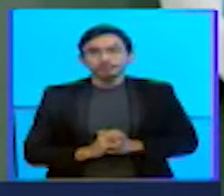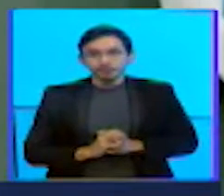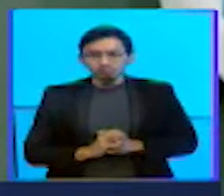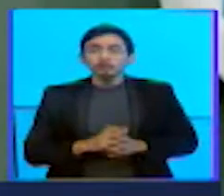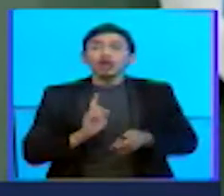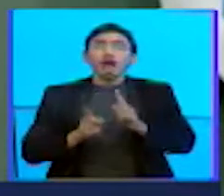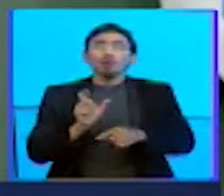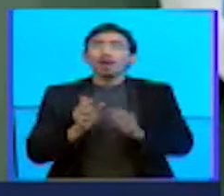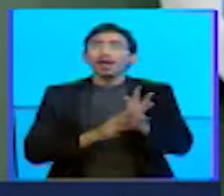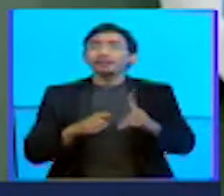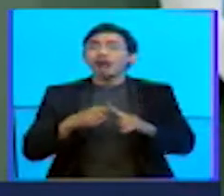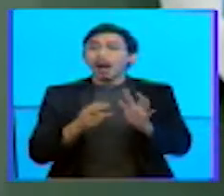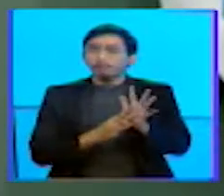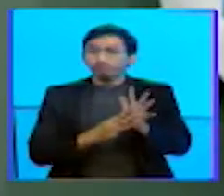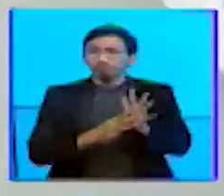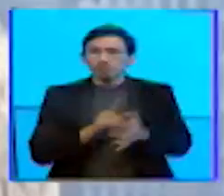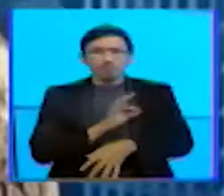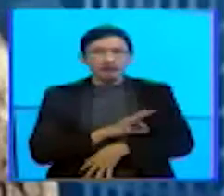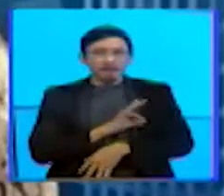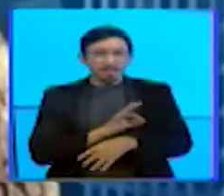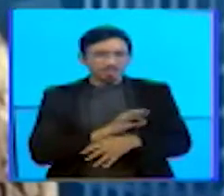besar, maka dia akan berbasis teknologi tinggi.